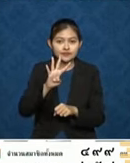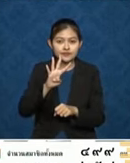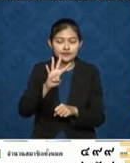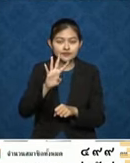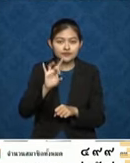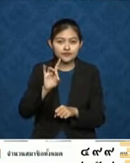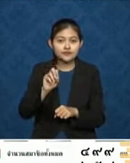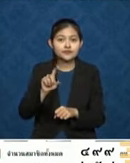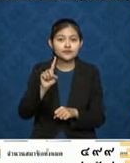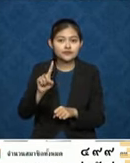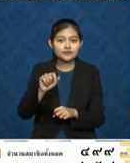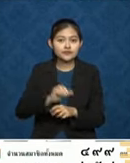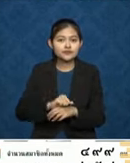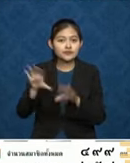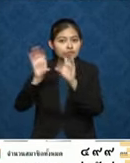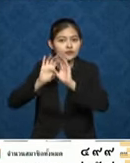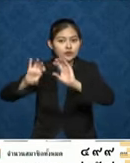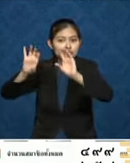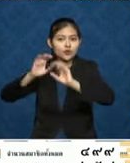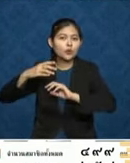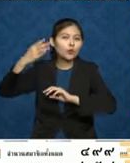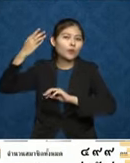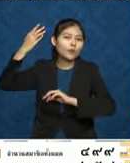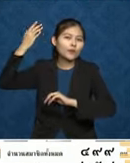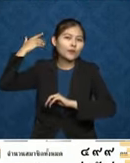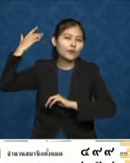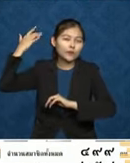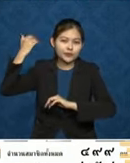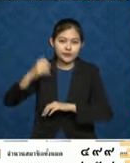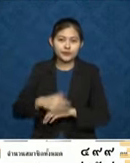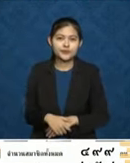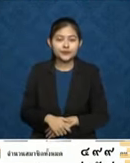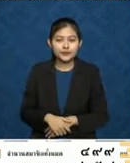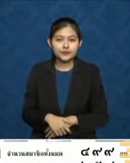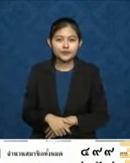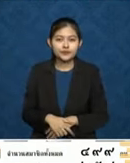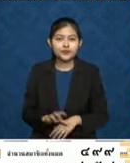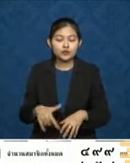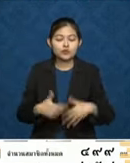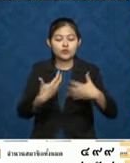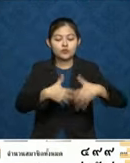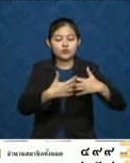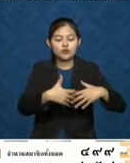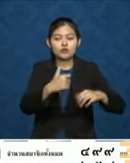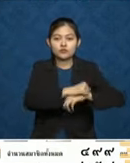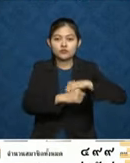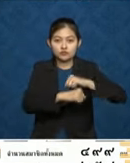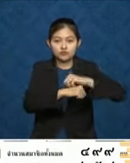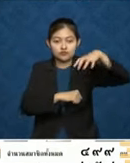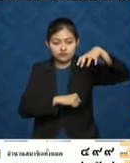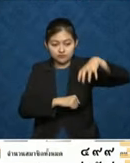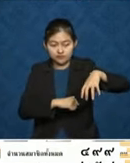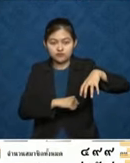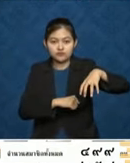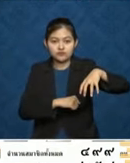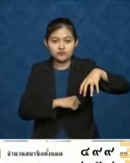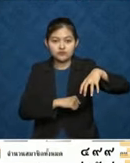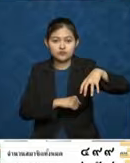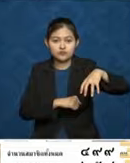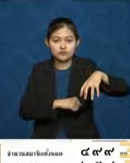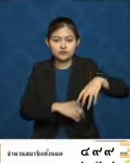2481รัฐบาลสมัยนั้นนะครับเอ่อก่อสร้างโรงงานกระดาษขึ้นมาแล้ว